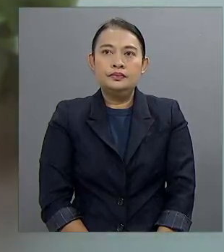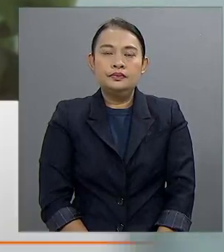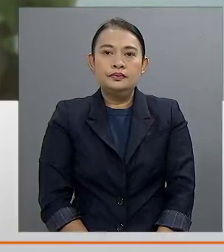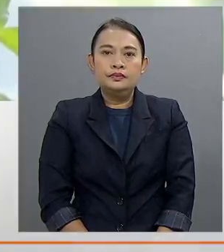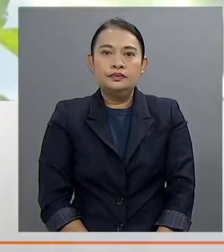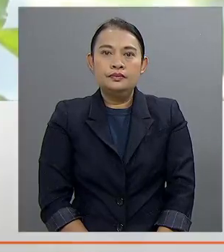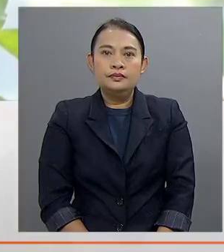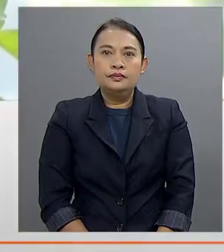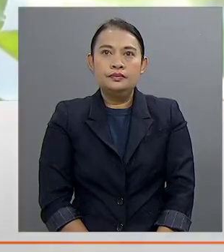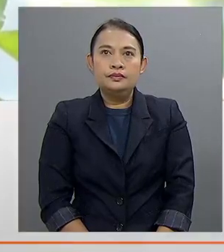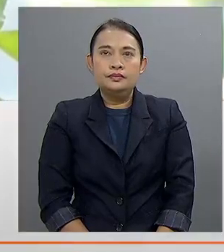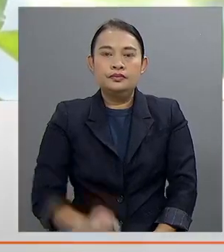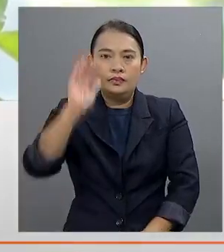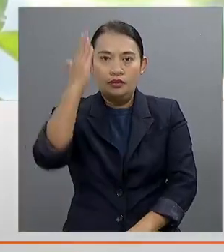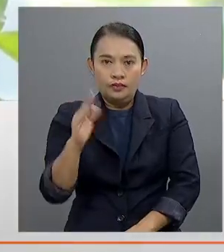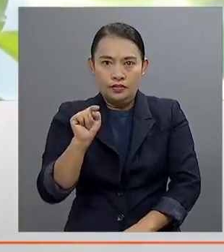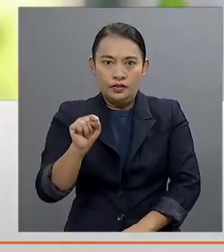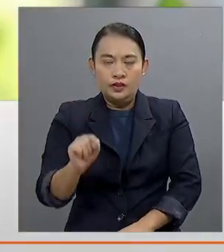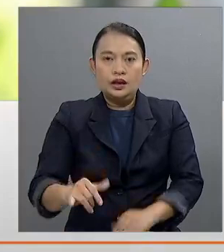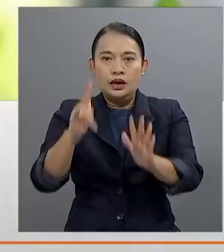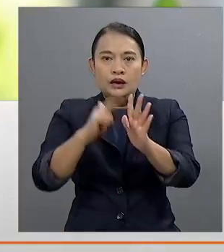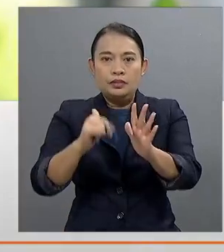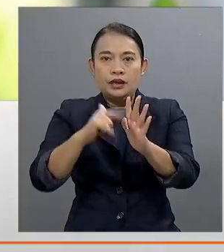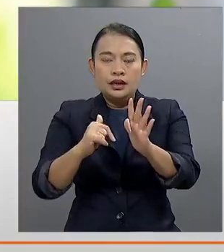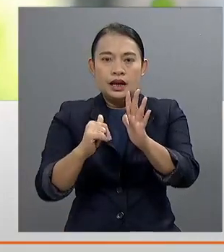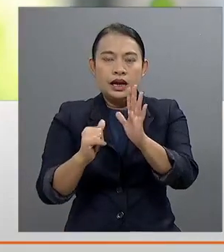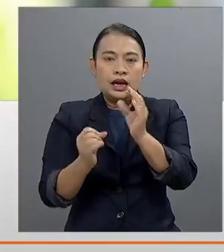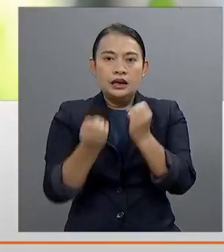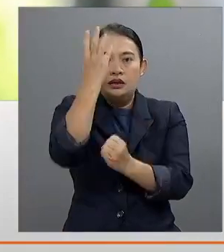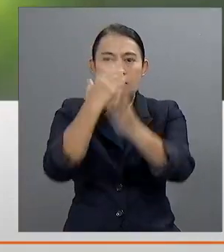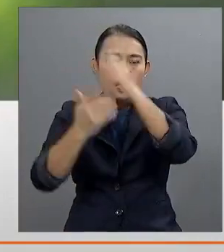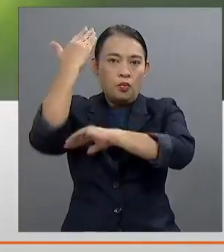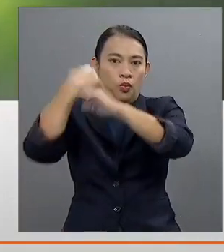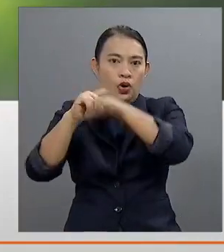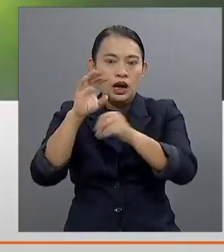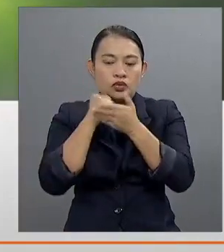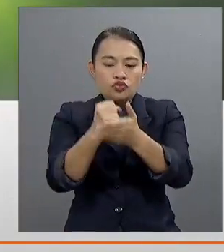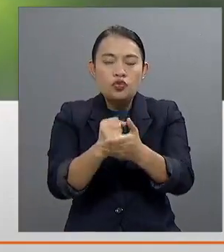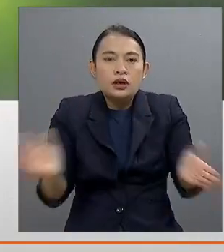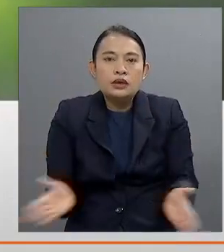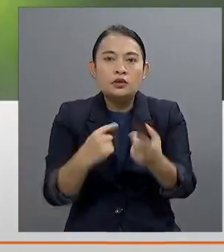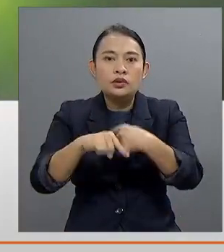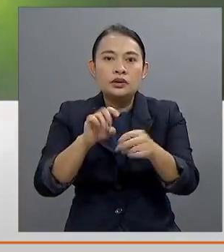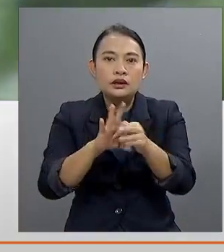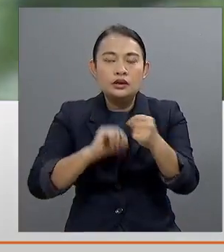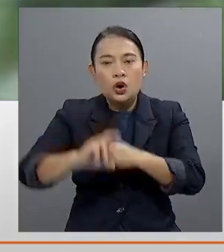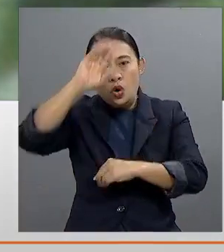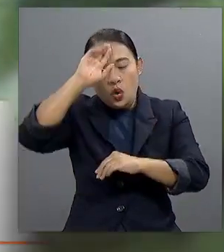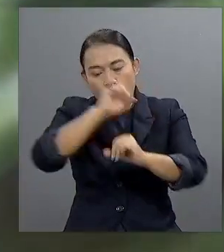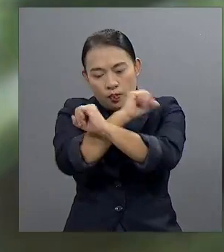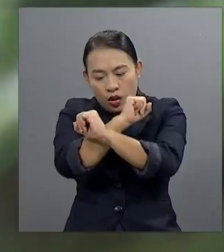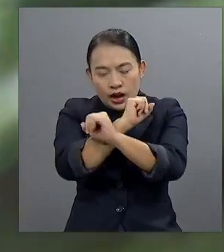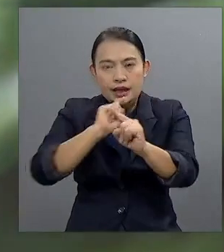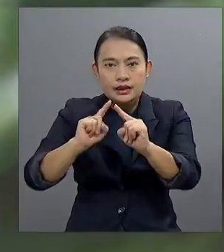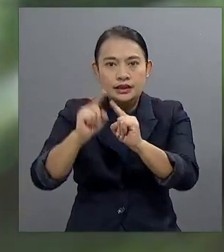กะเพราเป็นสมุนไพรชนิดหนึ่งนะคะที่มีสรรพคุณทางยาช่วยรักษาโรคทั้งตำรับยาไทยและต่างประเทศโดยเฉพาะประเทศอิน